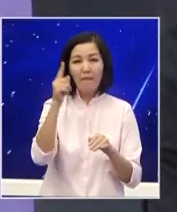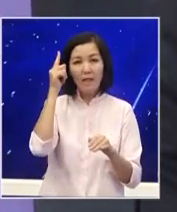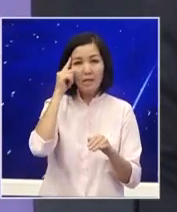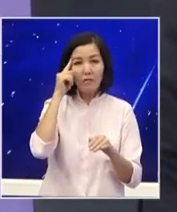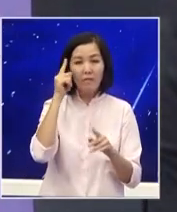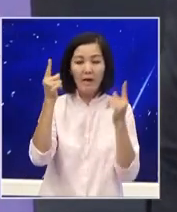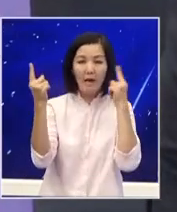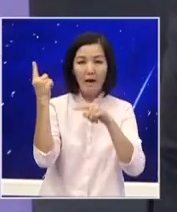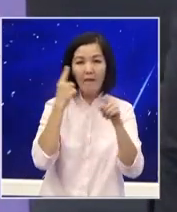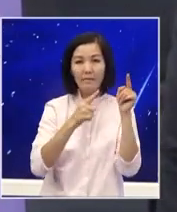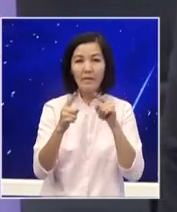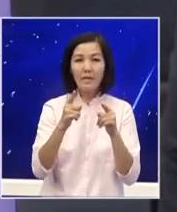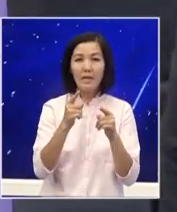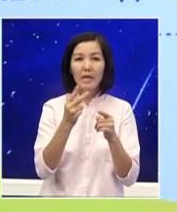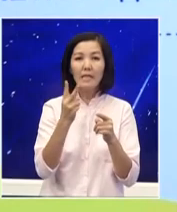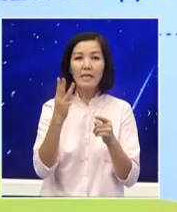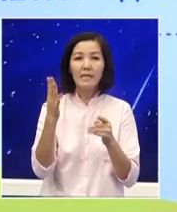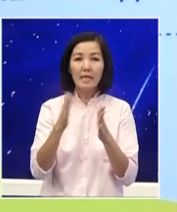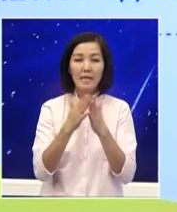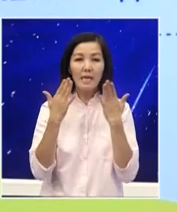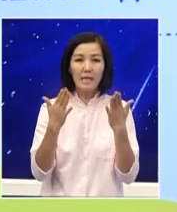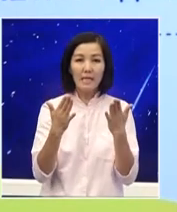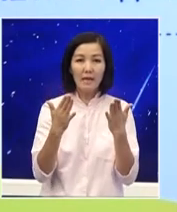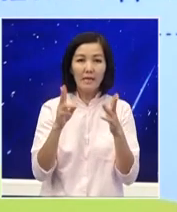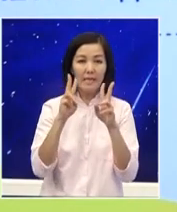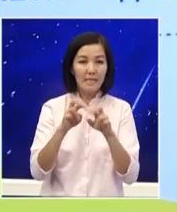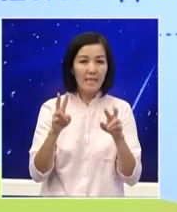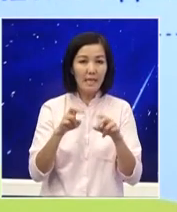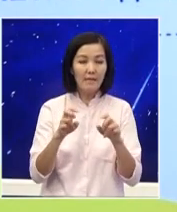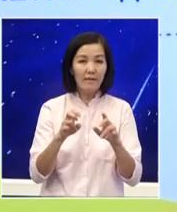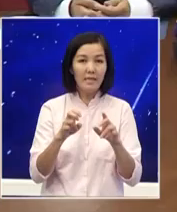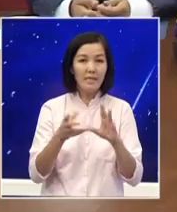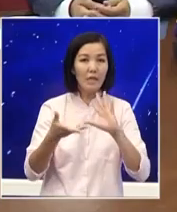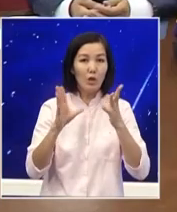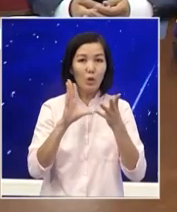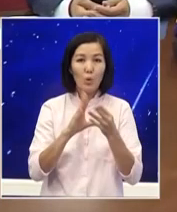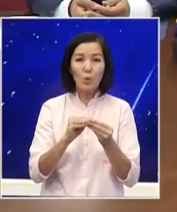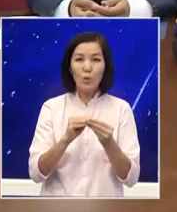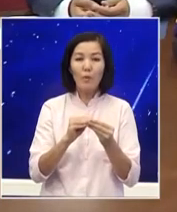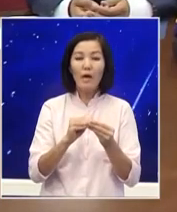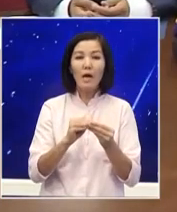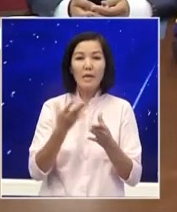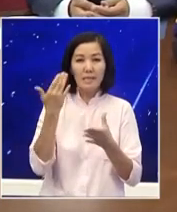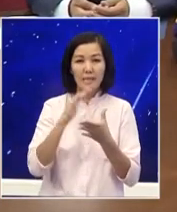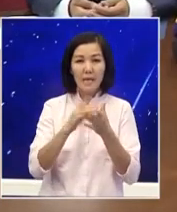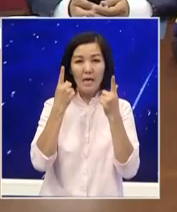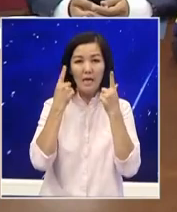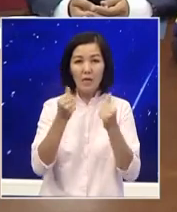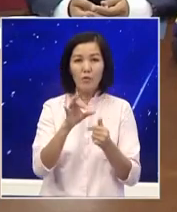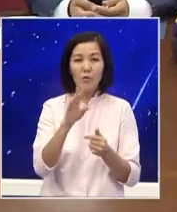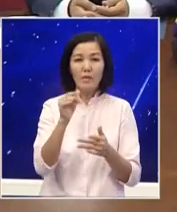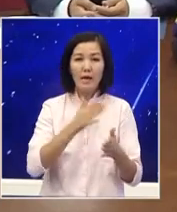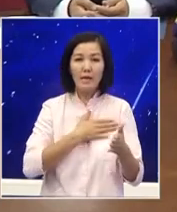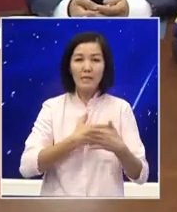автор и соавтор ряда научно-исследовательских трудов общественности коллеги по работе знают рустама али и как активного приверженцы здорового